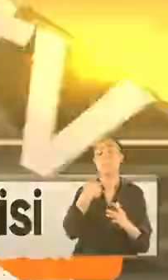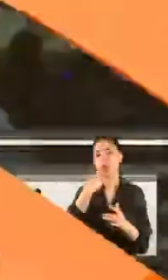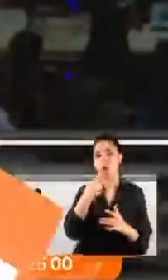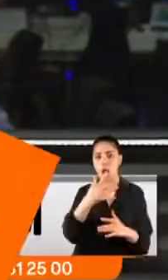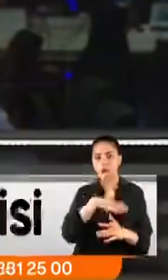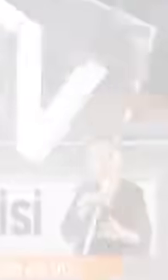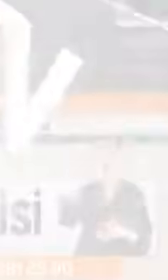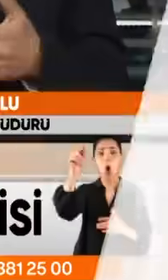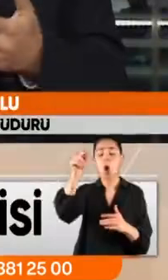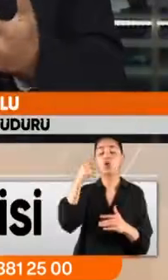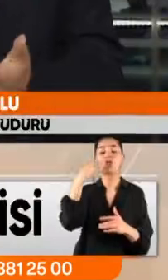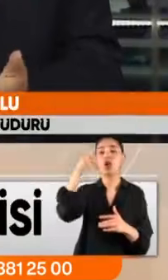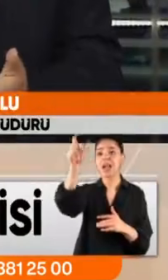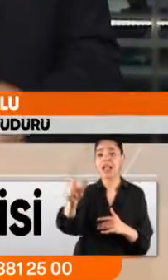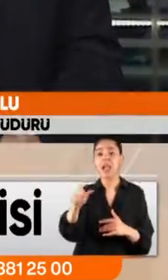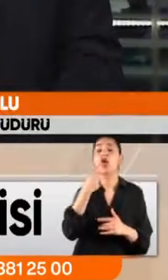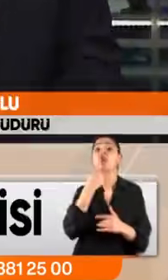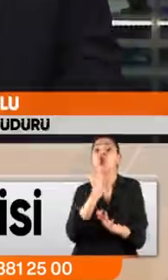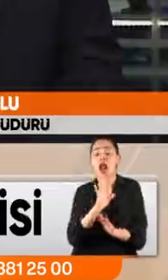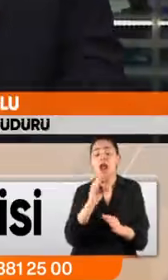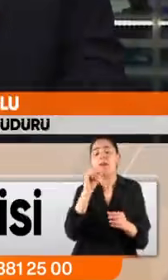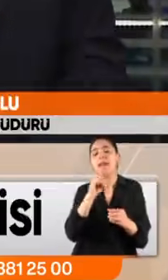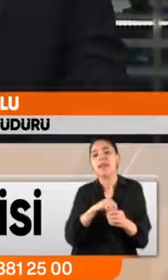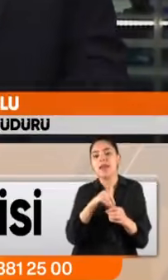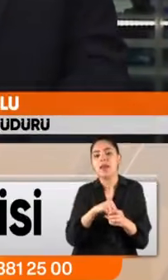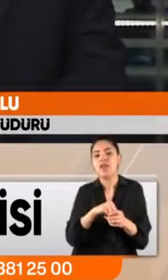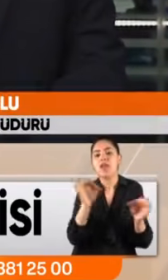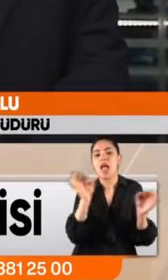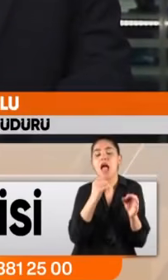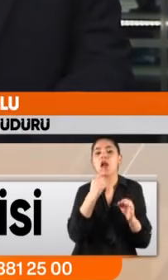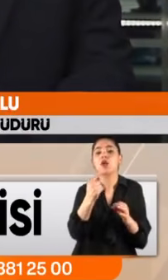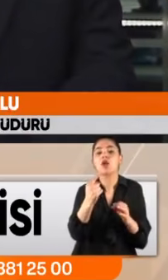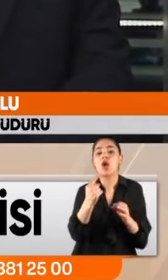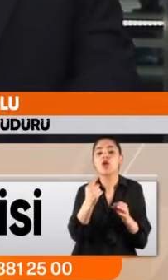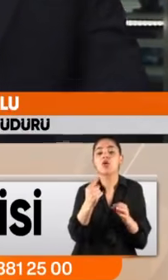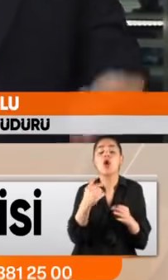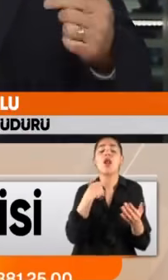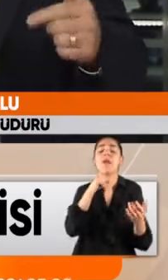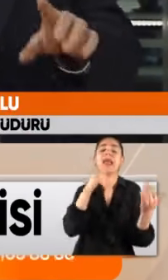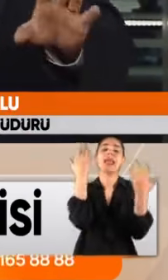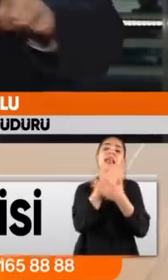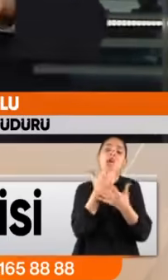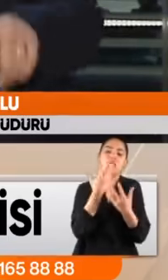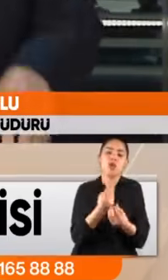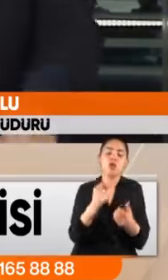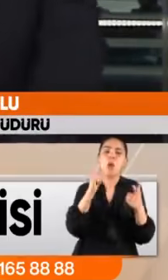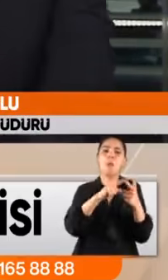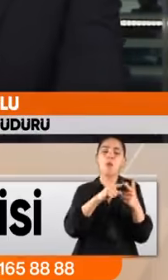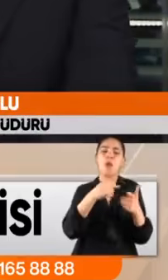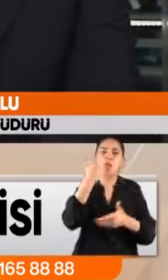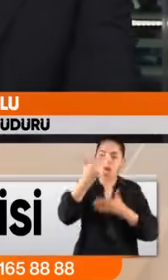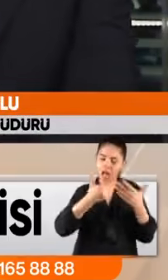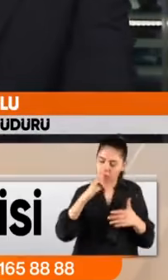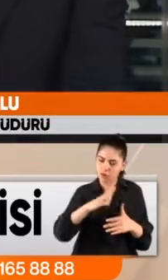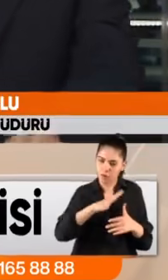Henüz oradan gelen, yani Cumhurbaşkanı'nın ağzından çıkmadığı için belki de erken söylemekte yanlış olabilir ama onu da bitirmeden önce